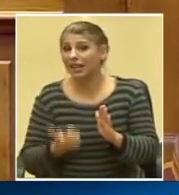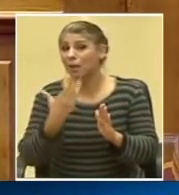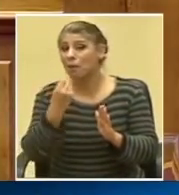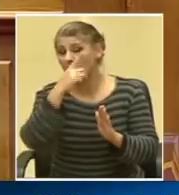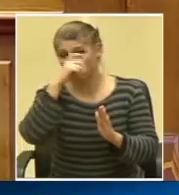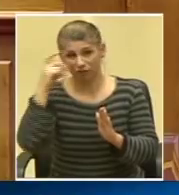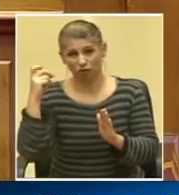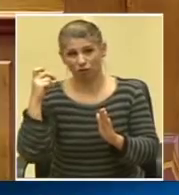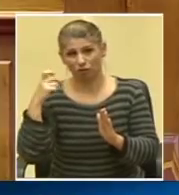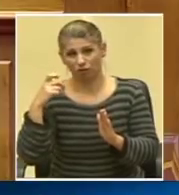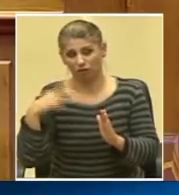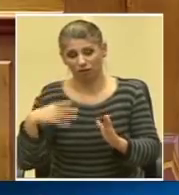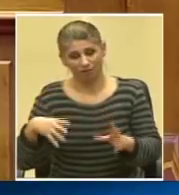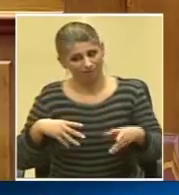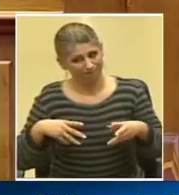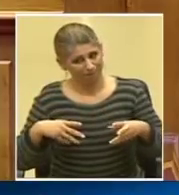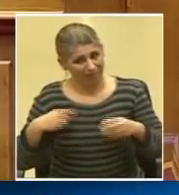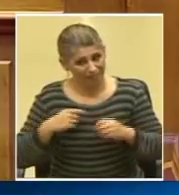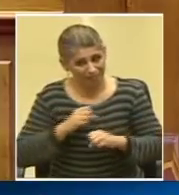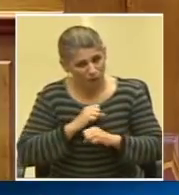πείσεις όταν